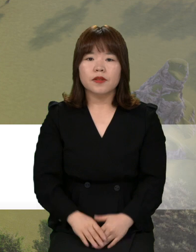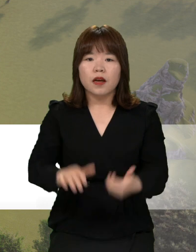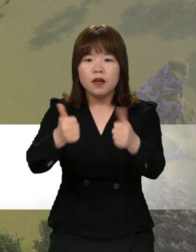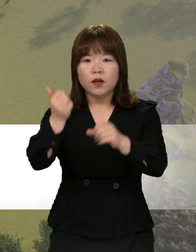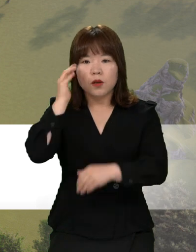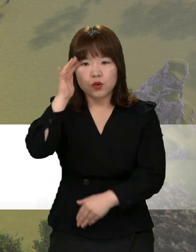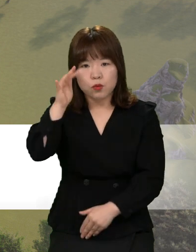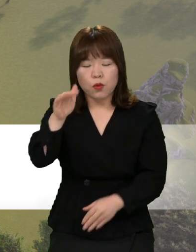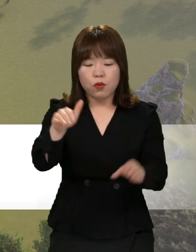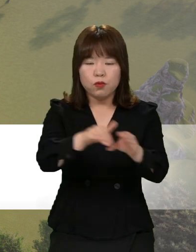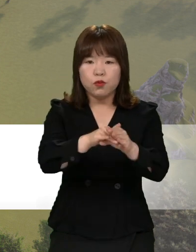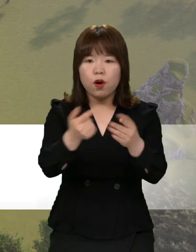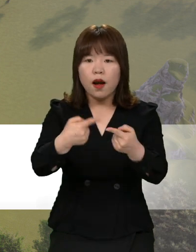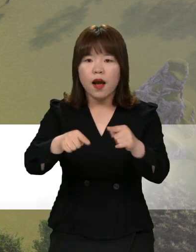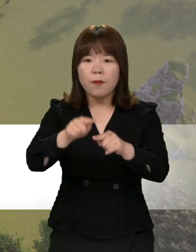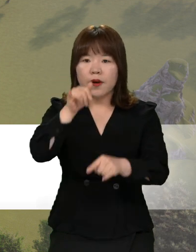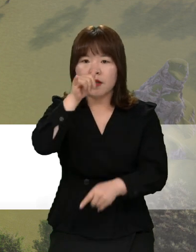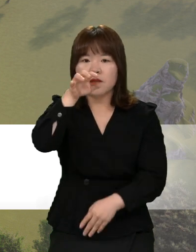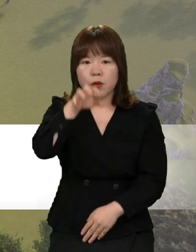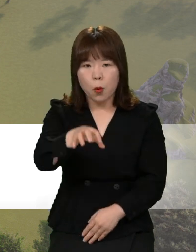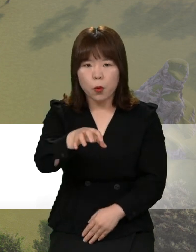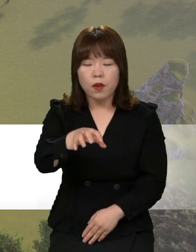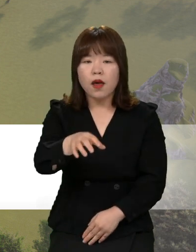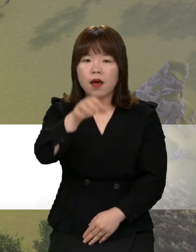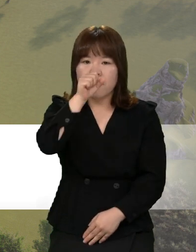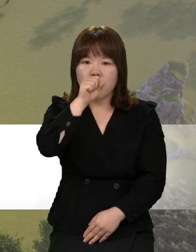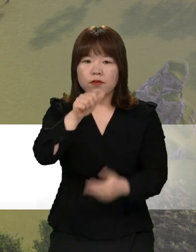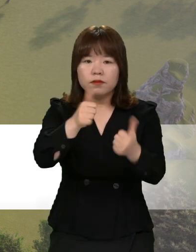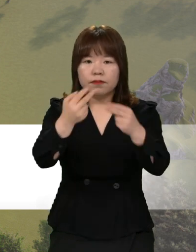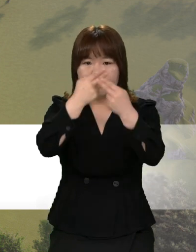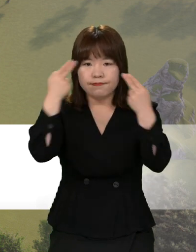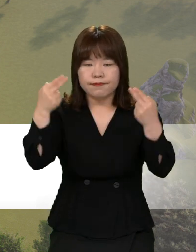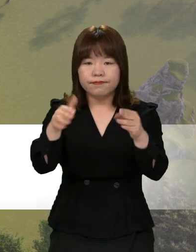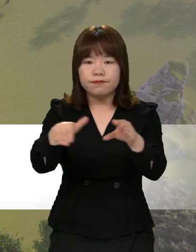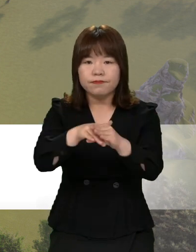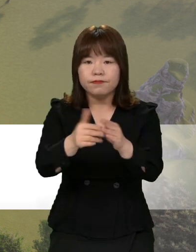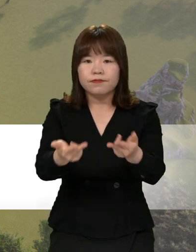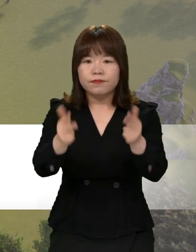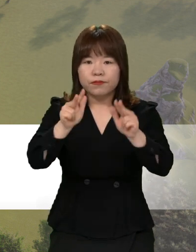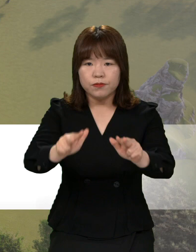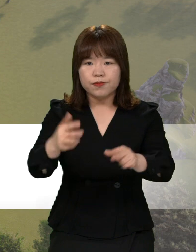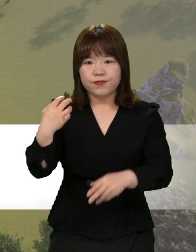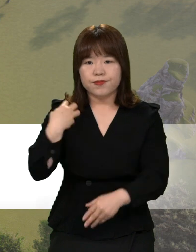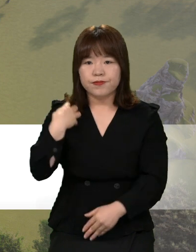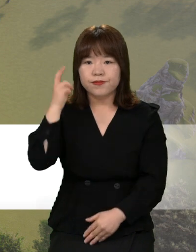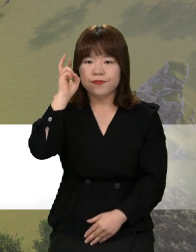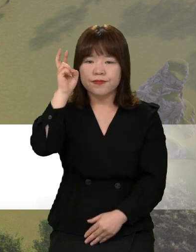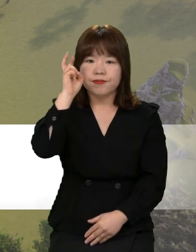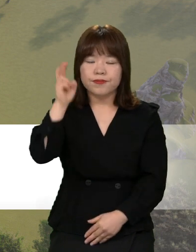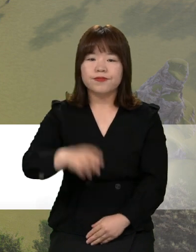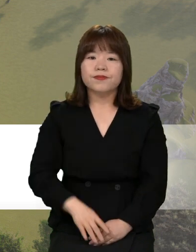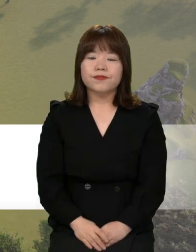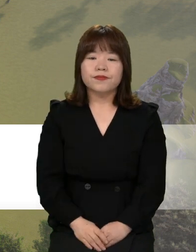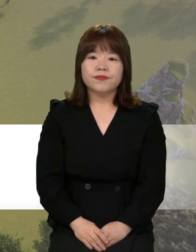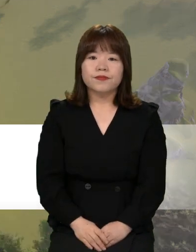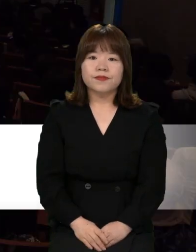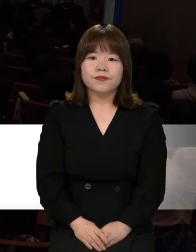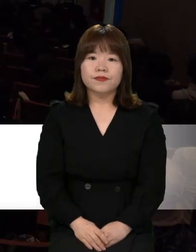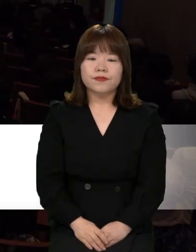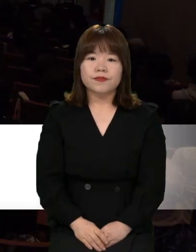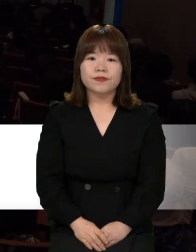건립되는데요. 추모와 문화가 공존하는 공간, 명품 장래 문화공원으로 그 역할을 할 예정입니다.